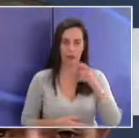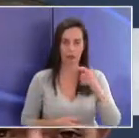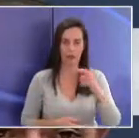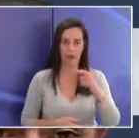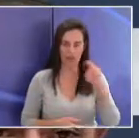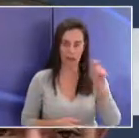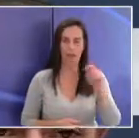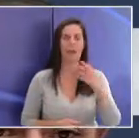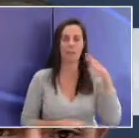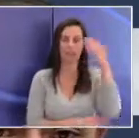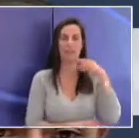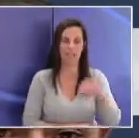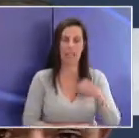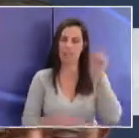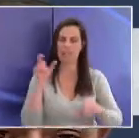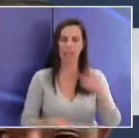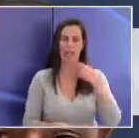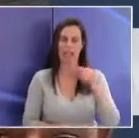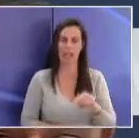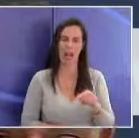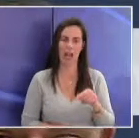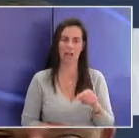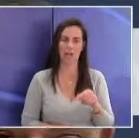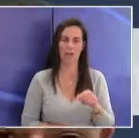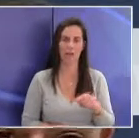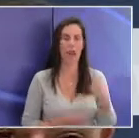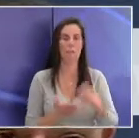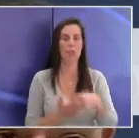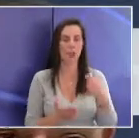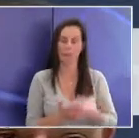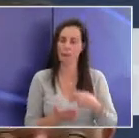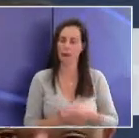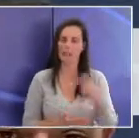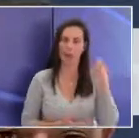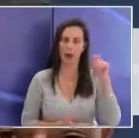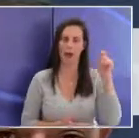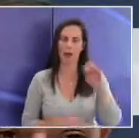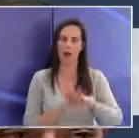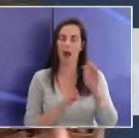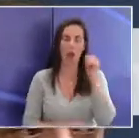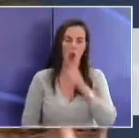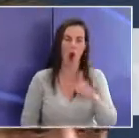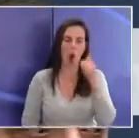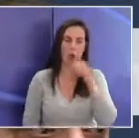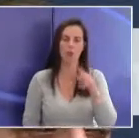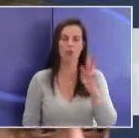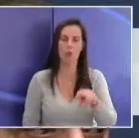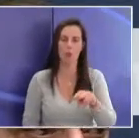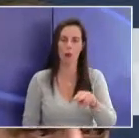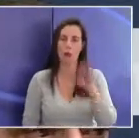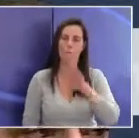אלא מדינת ישראל ואזרחי מדינת ישראל משלמים מחיר יקר על כל יום